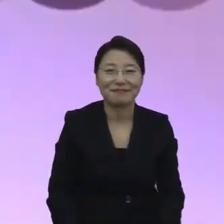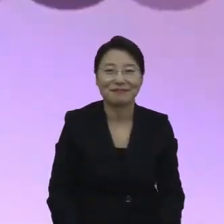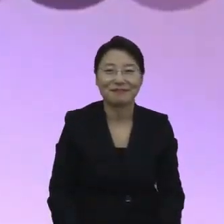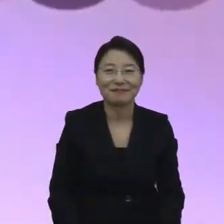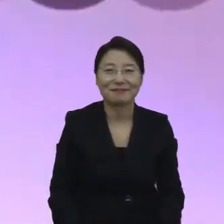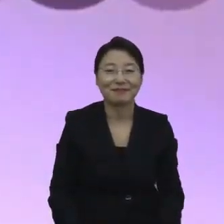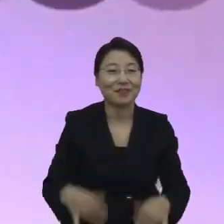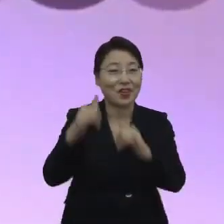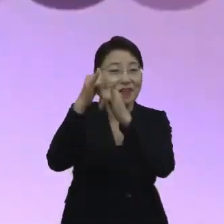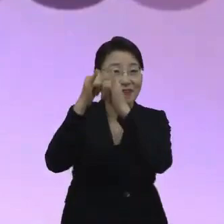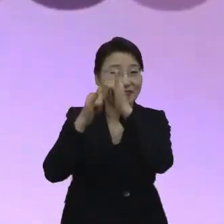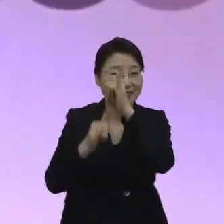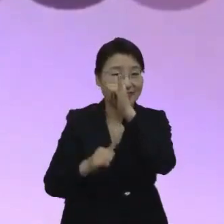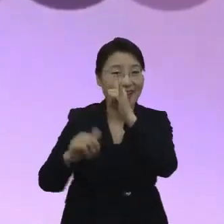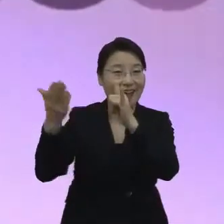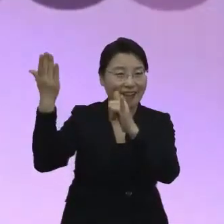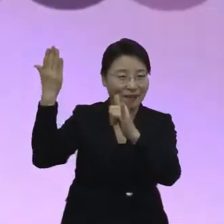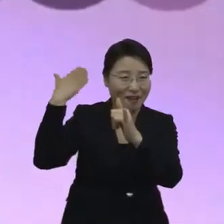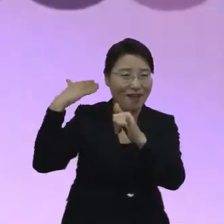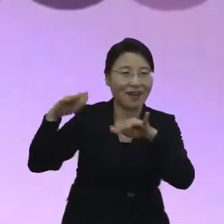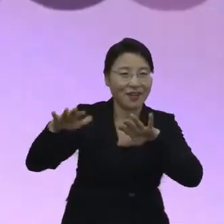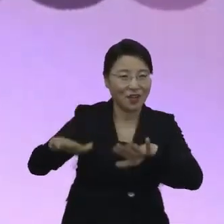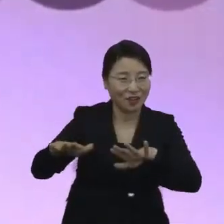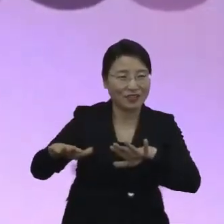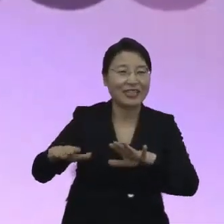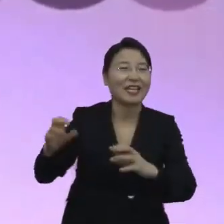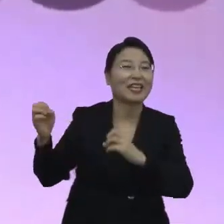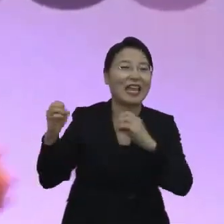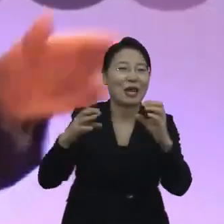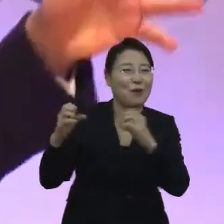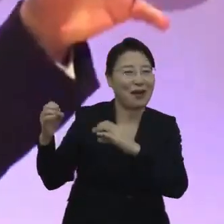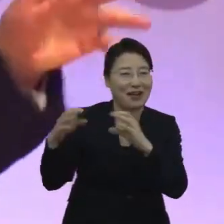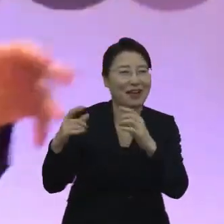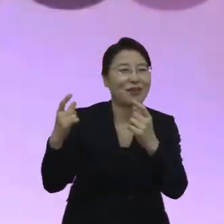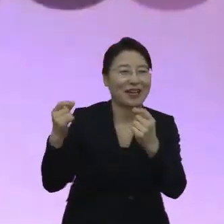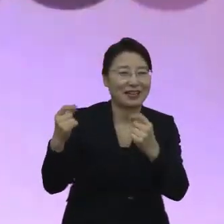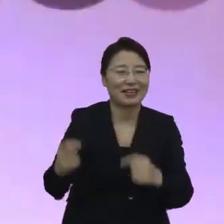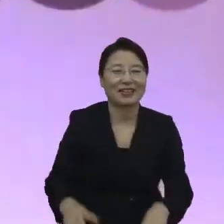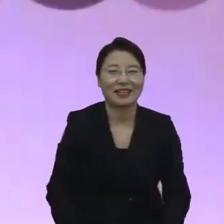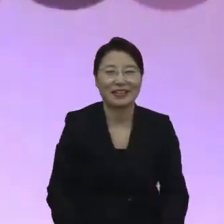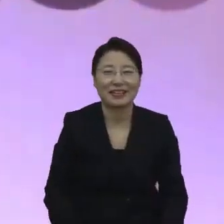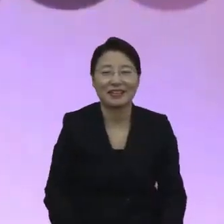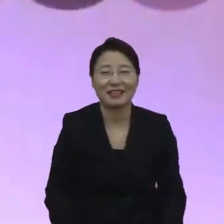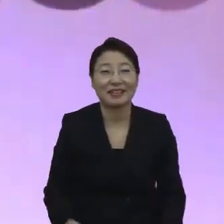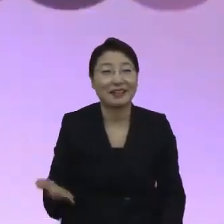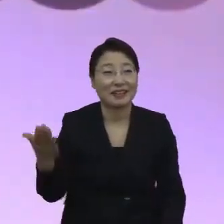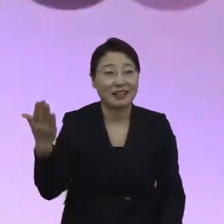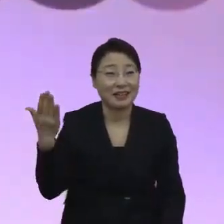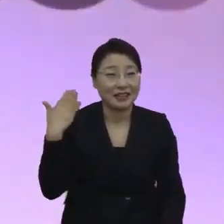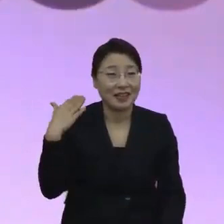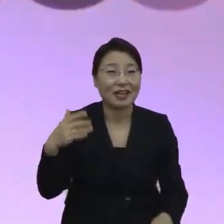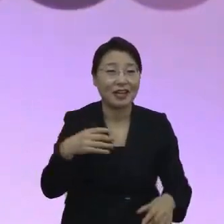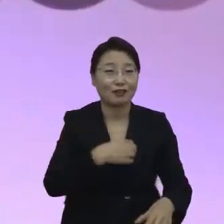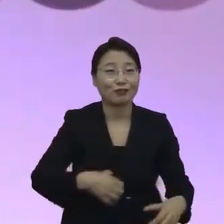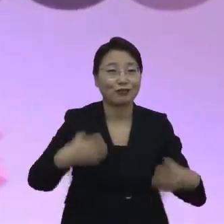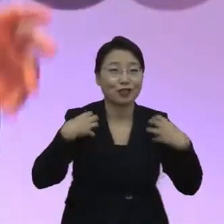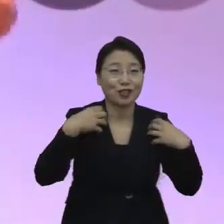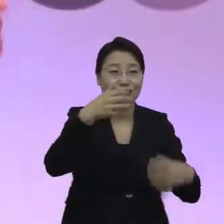역사는 과거와 현재에 대화합니다. 그동안 전임 유동열 구청장이